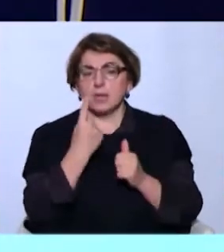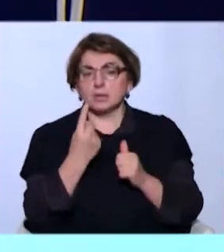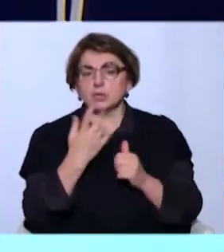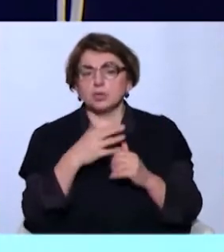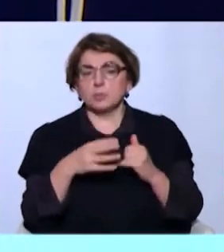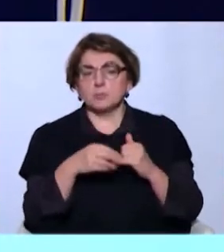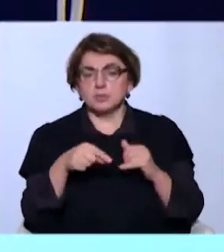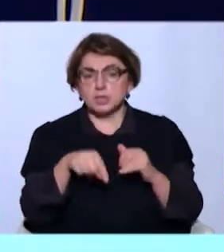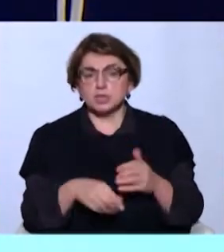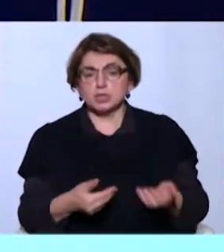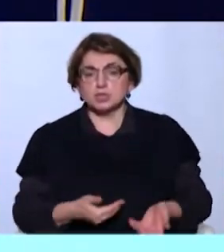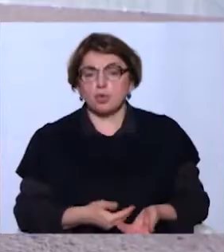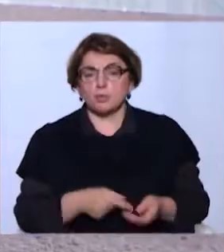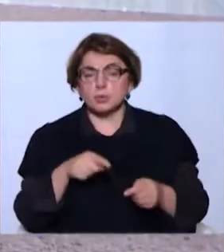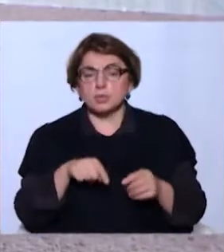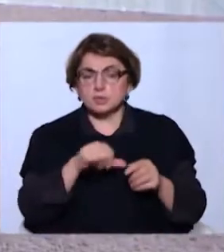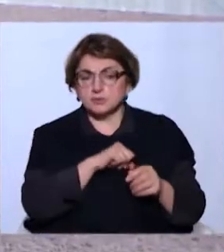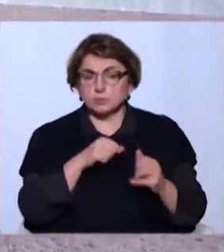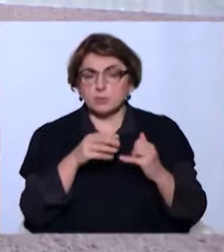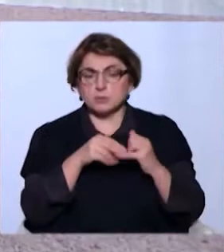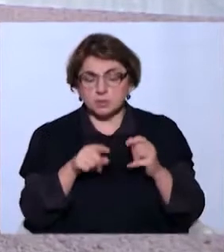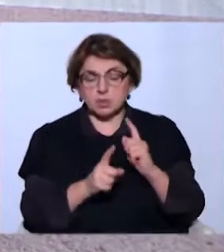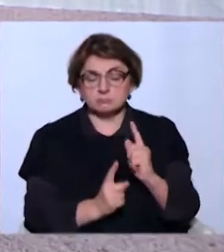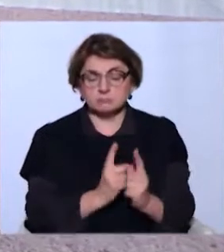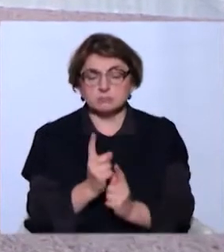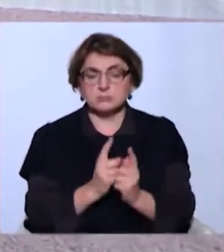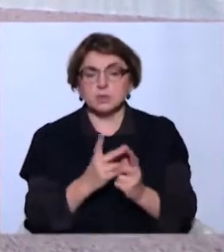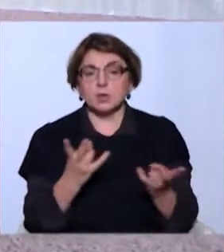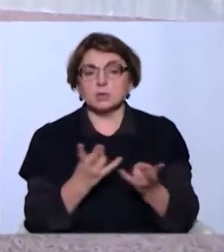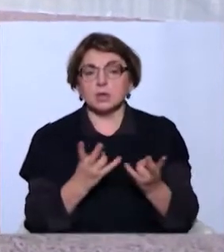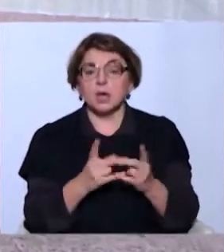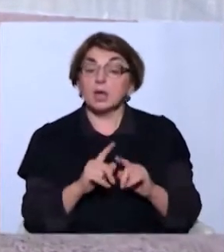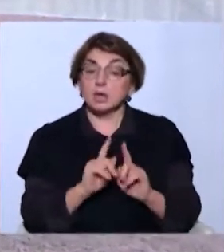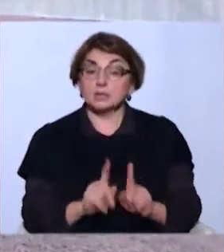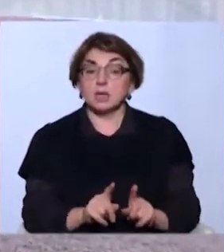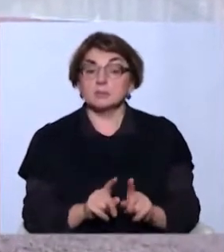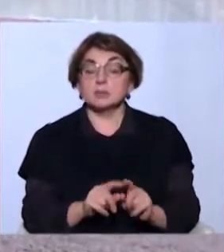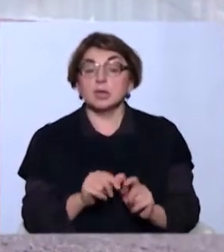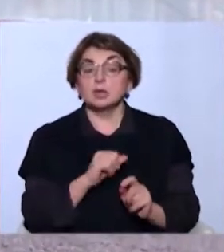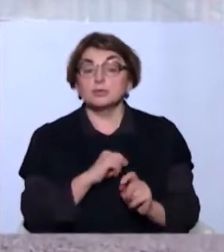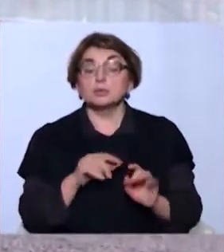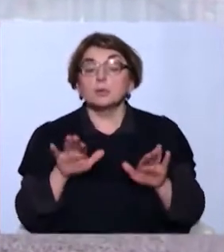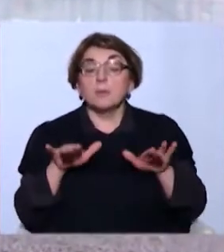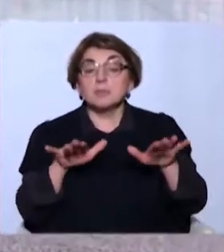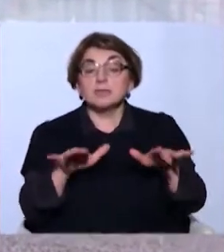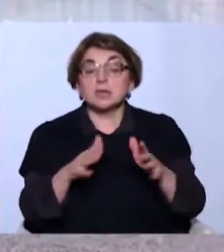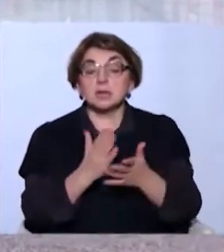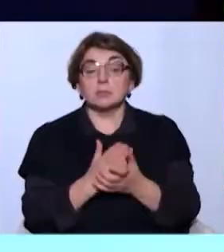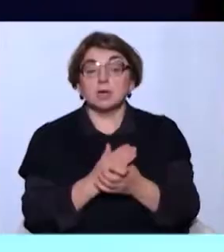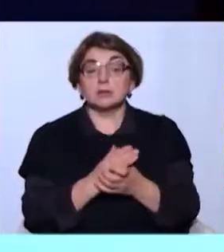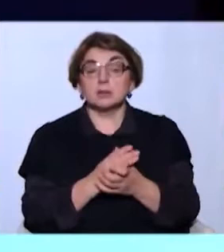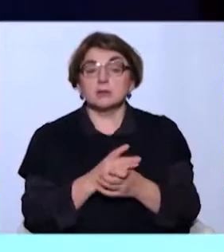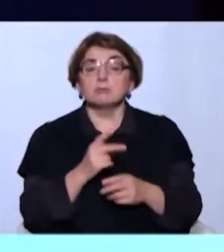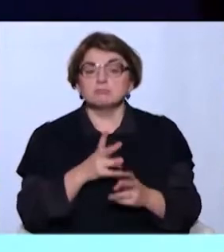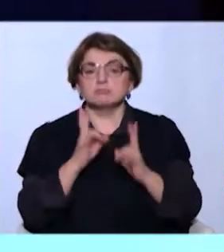და ნიადაგწარმოქმნის პროცესს უზრუნველყოფს. მაგრამ გარდა ამისა, მწერები არიან